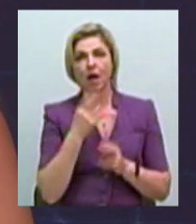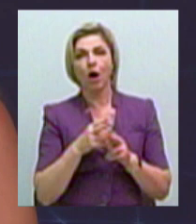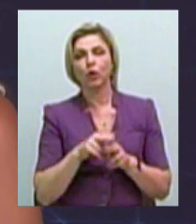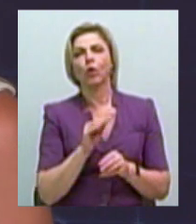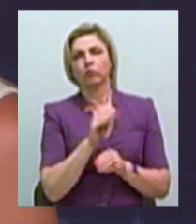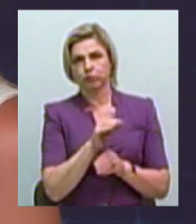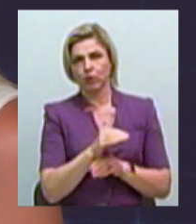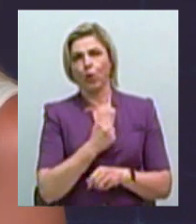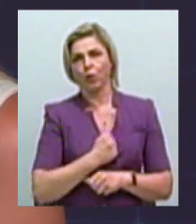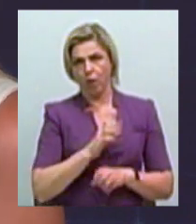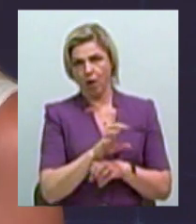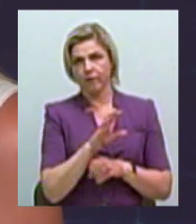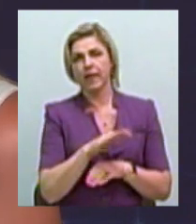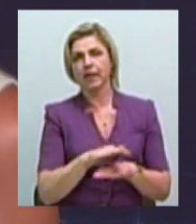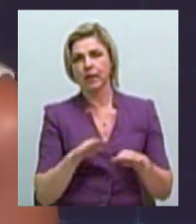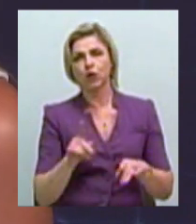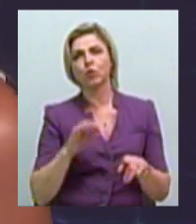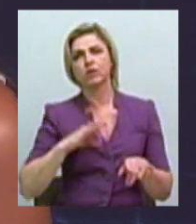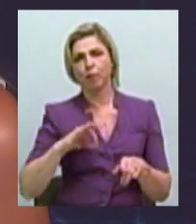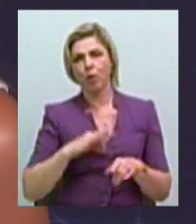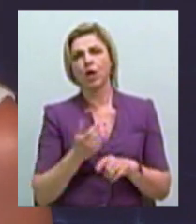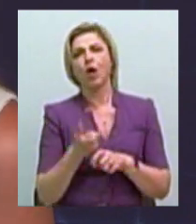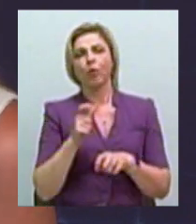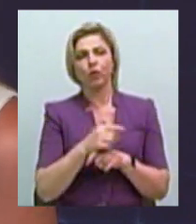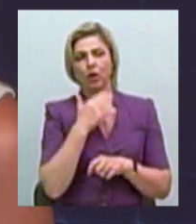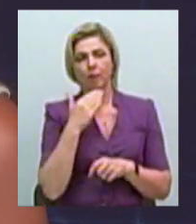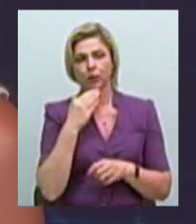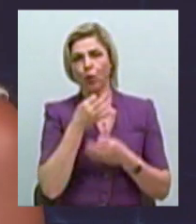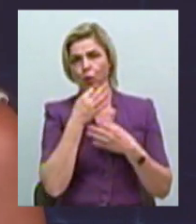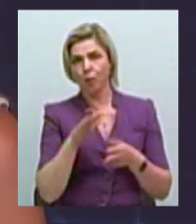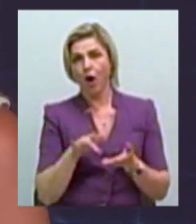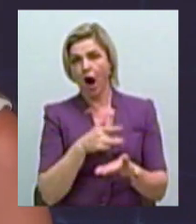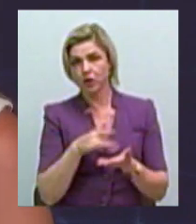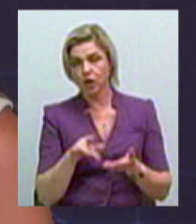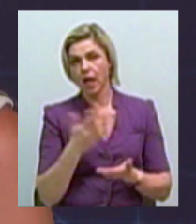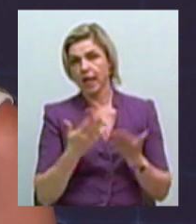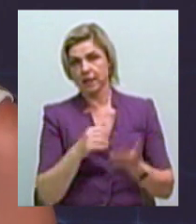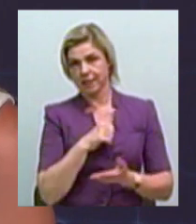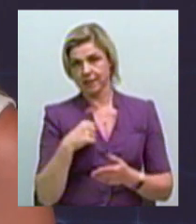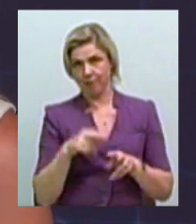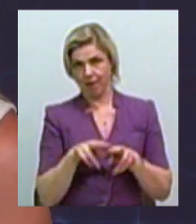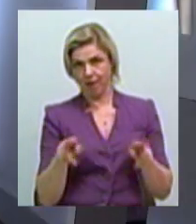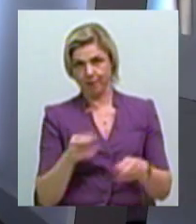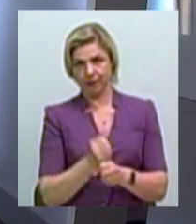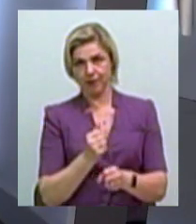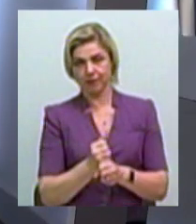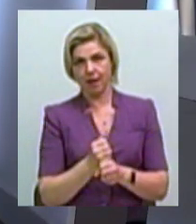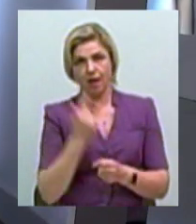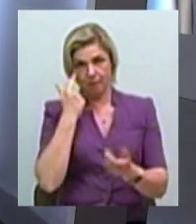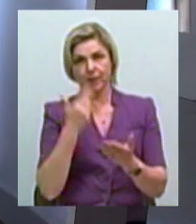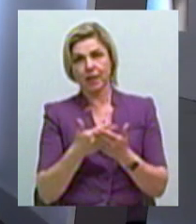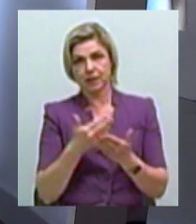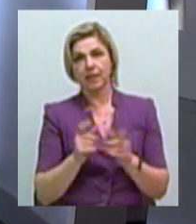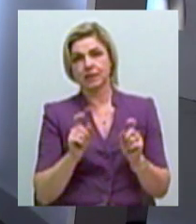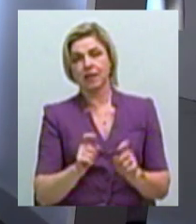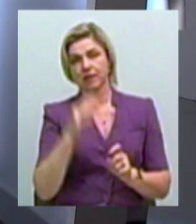дітей, що використовують надмірно будь-які гаджети, якщо вони самі це роблять. Ну, уявіть собі якусь ситуацію, так, сидить